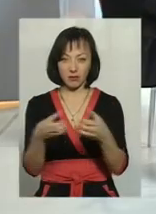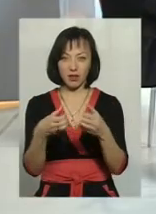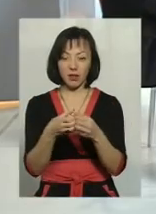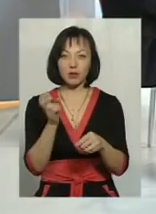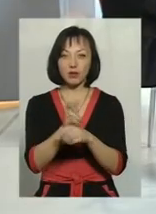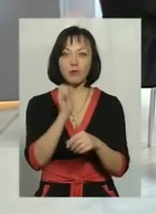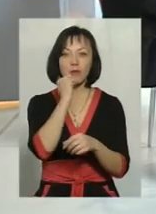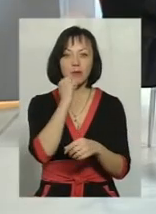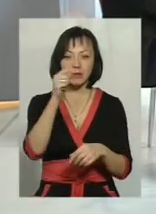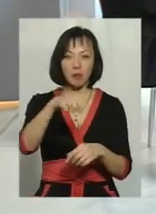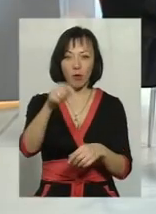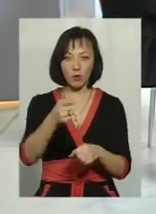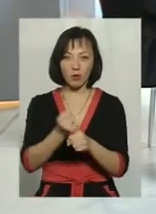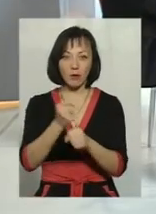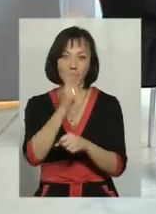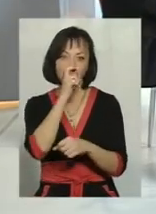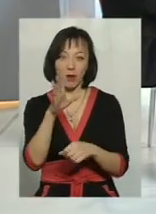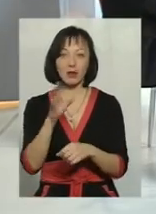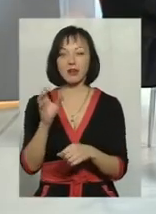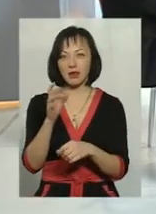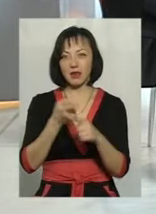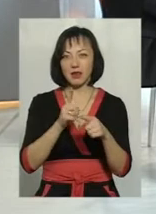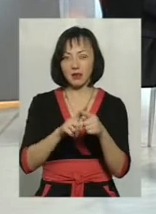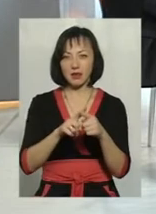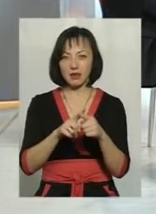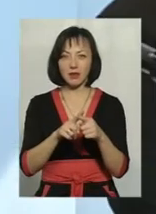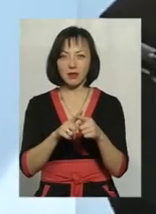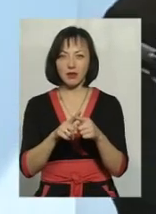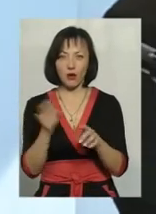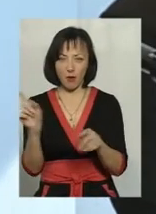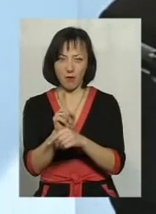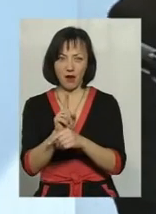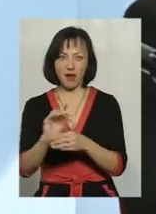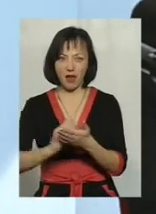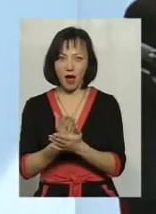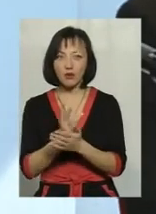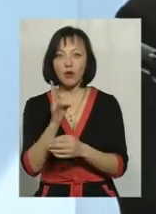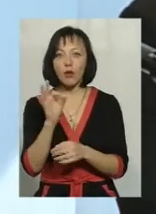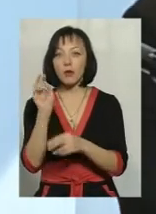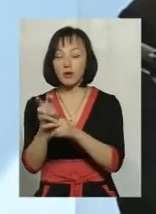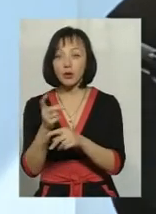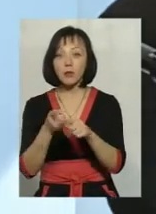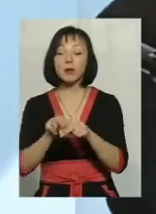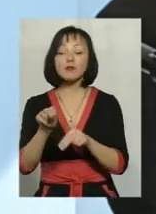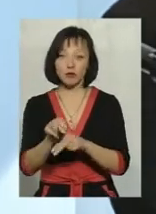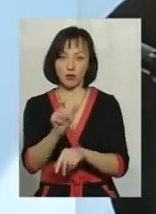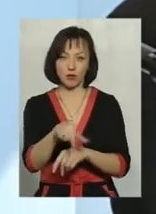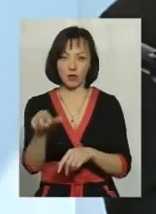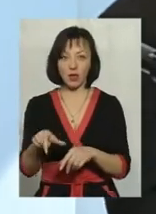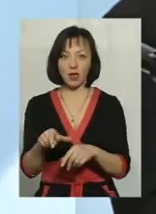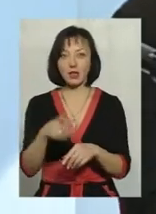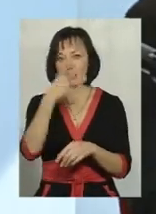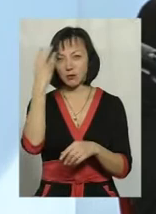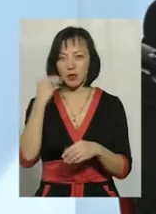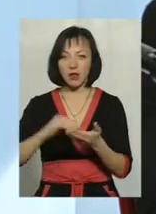баби Вані, яка жене самогон, бо він непоганий. І баба Ваня робить нормальний самогон. Якісний самогон. Але піду туди, привчимо людей. Відвчимо